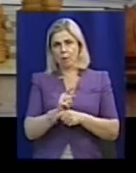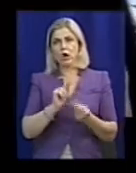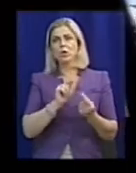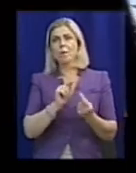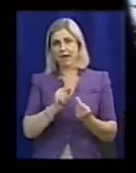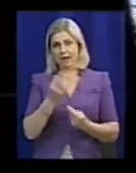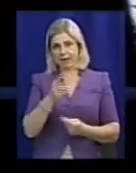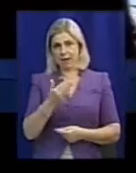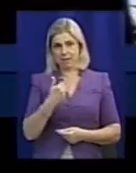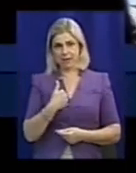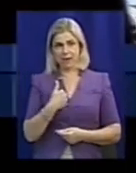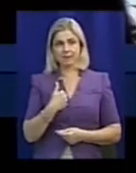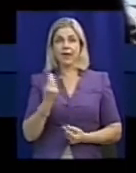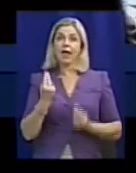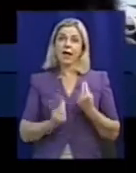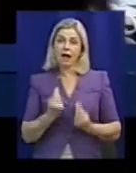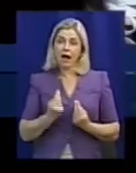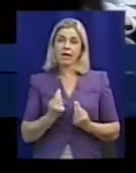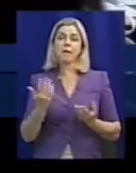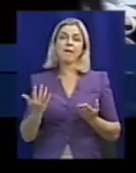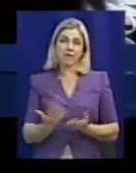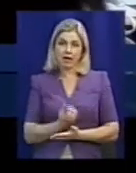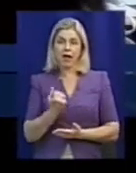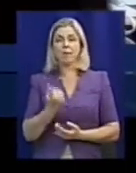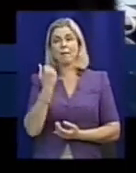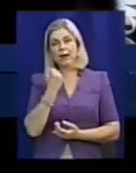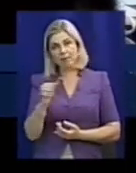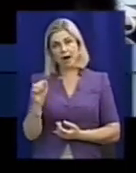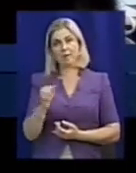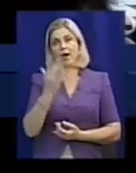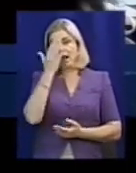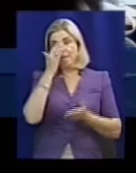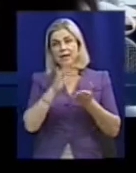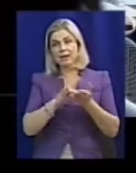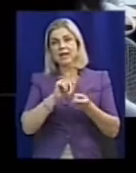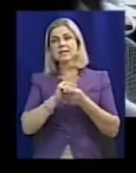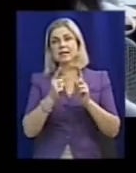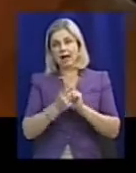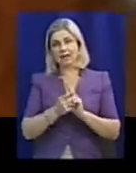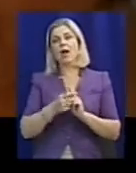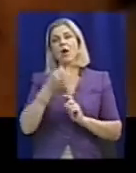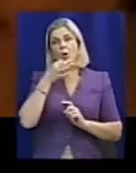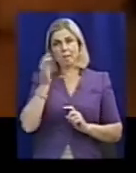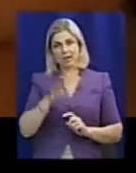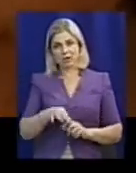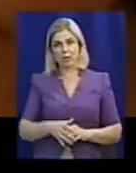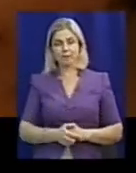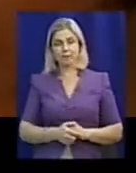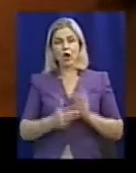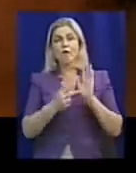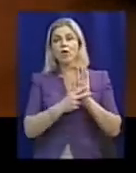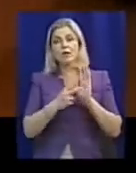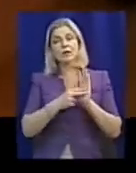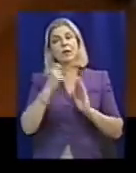мене. Граємо, виграємо. Граємо, виграємо, перемагаємо. Мета – стати гросмейстером. 8-річний